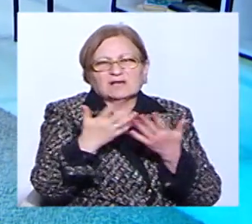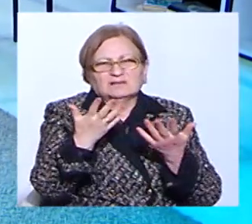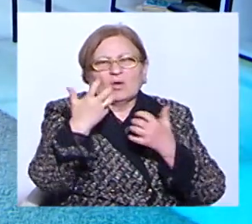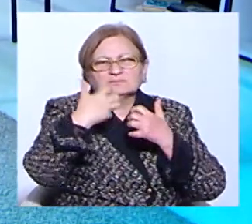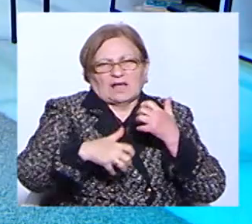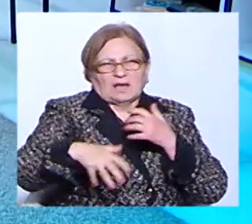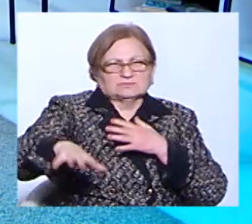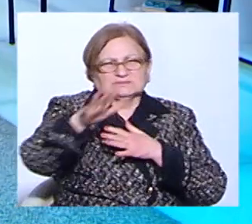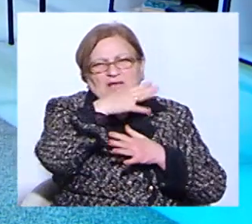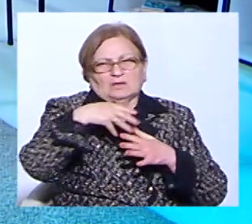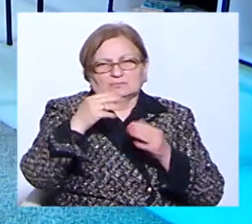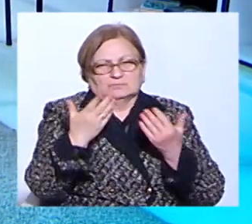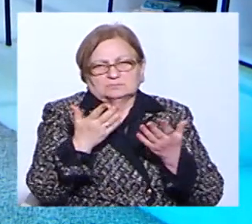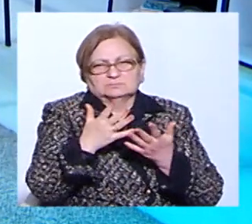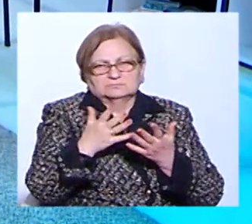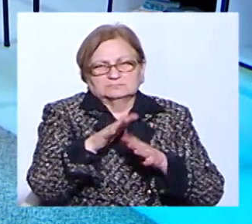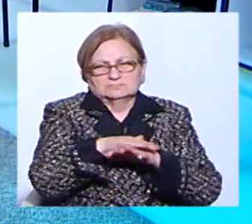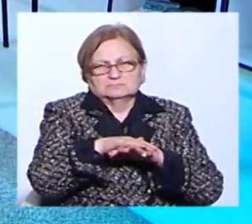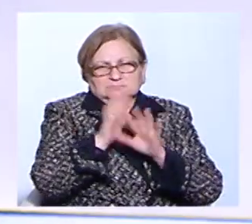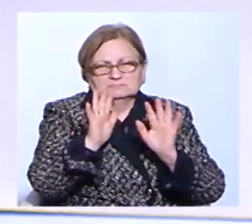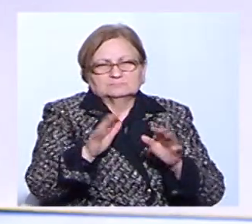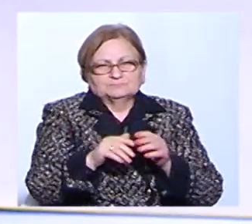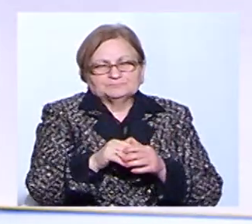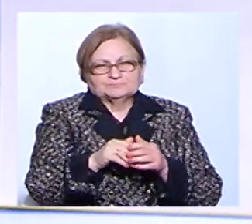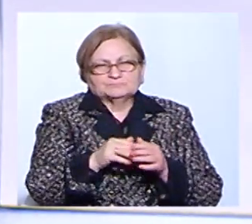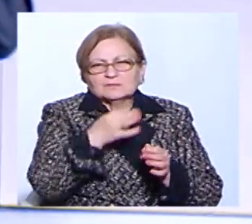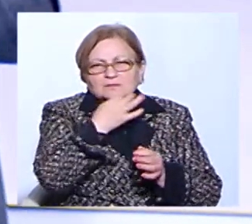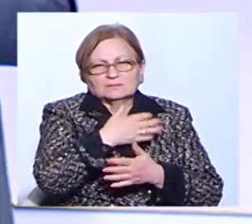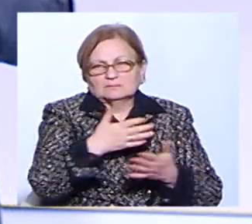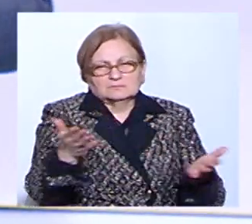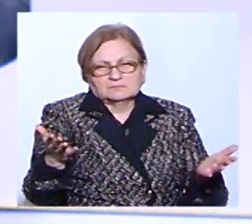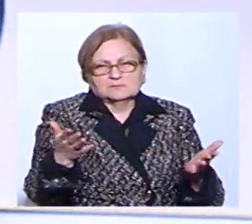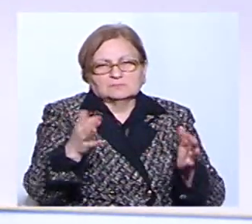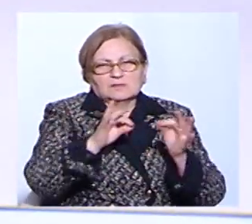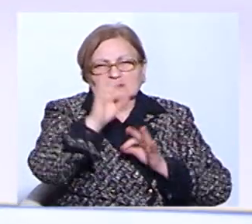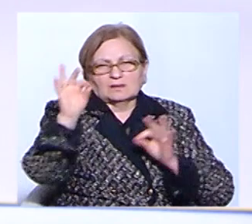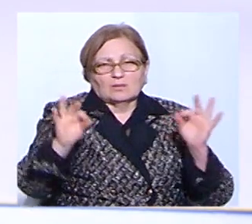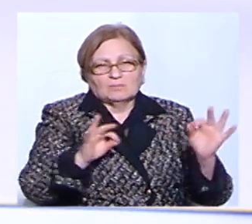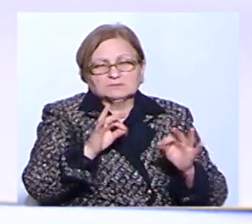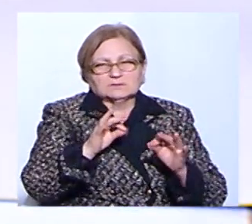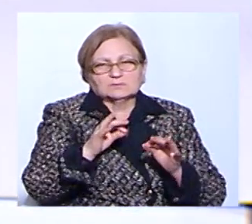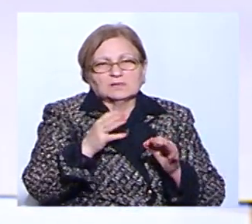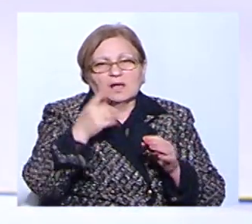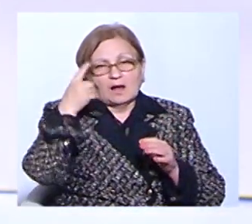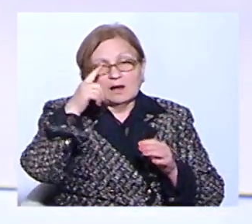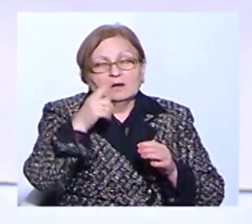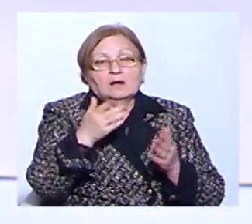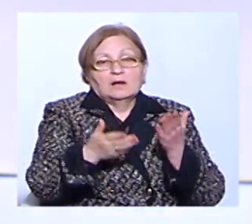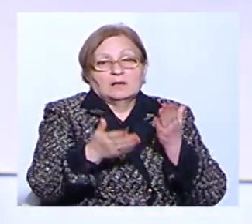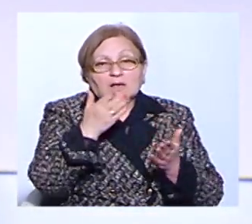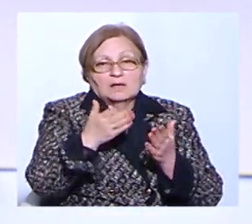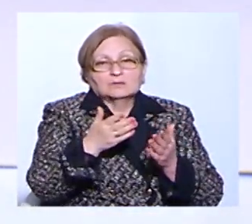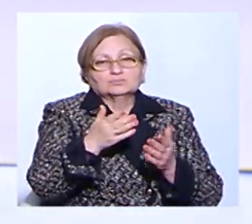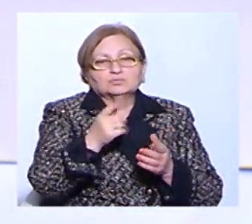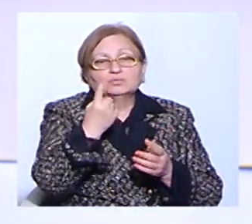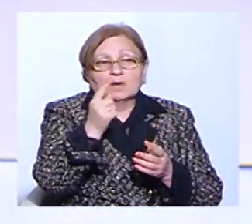არც ფუტი, არც სხვა რაღაცა, მაგრამ ზოგადად ნებისმიერი გეომეტრიული ამოცანა კეთდება ზოგად ერთეულებში. თუ ერთეული